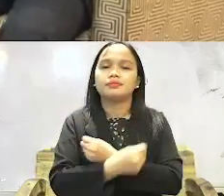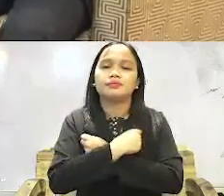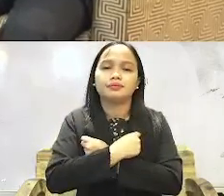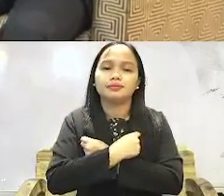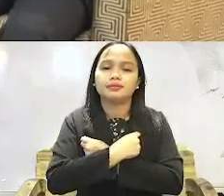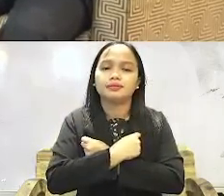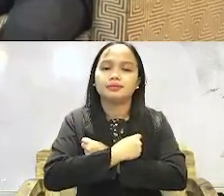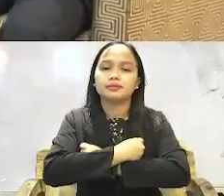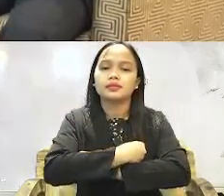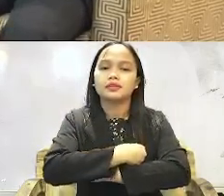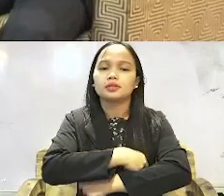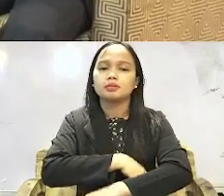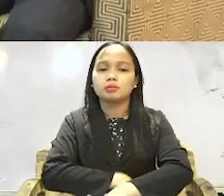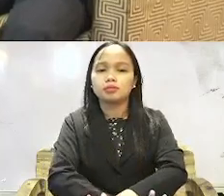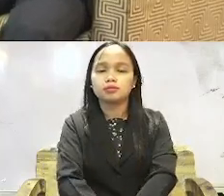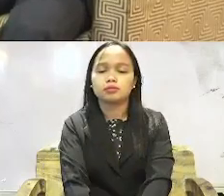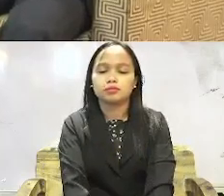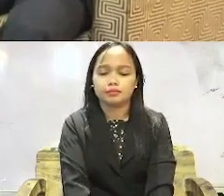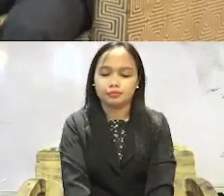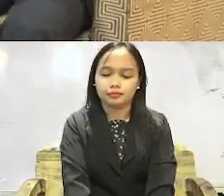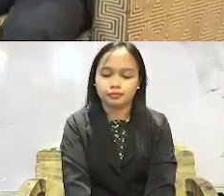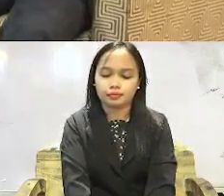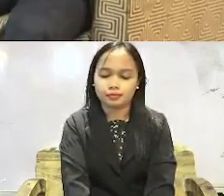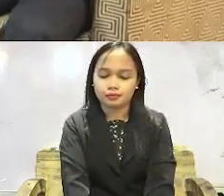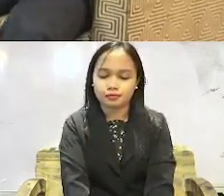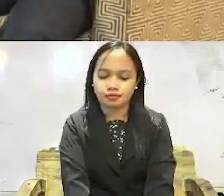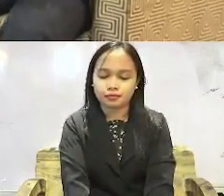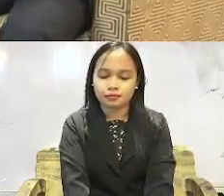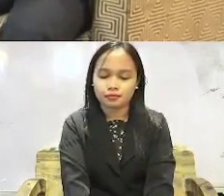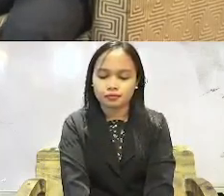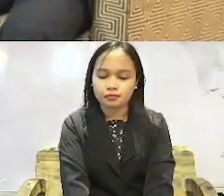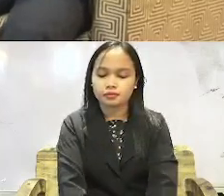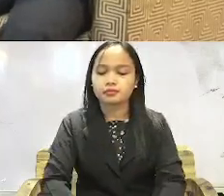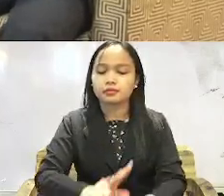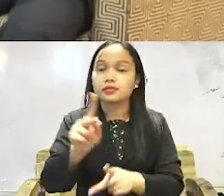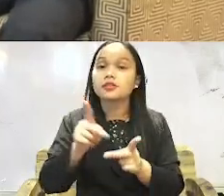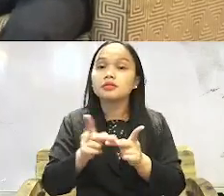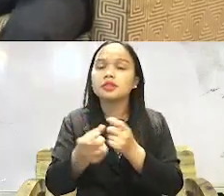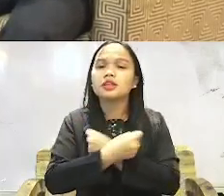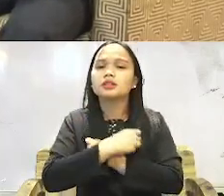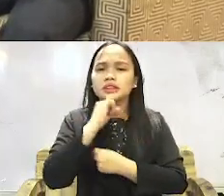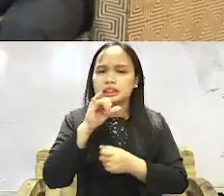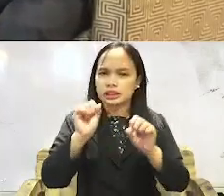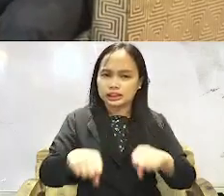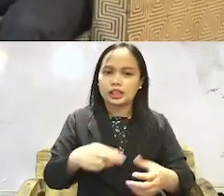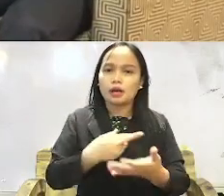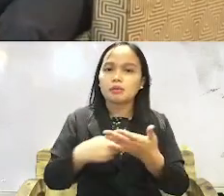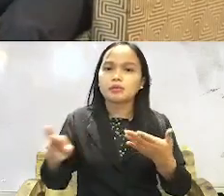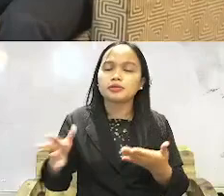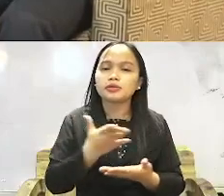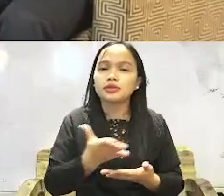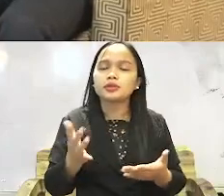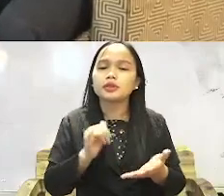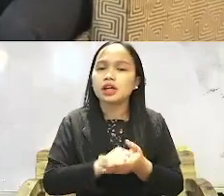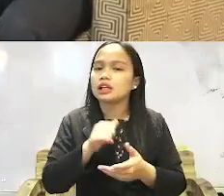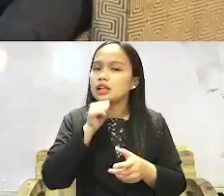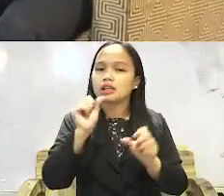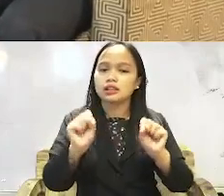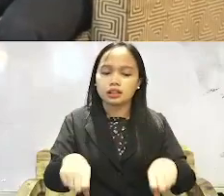love. Bakit? Perfect love is yung aalisin ka doon sa mga bagay na hindi makakatulong